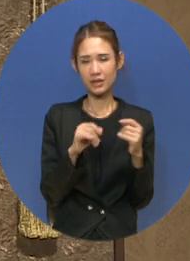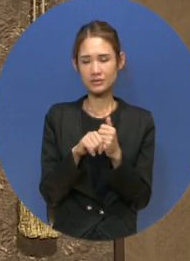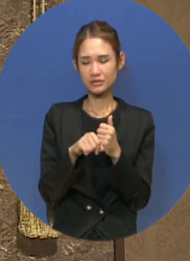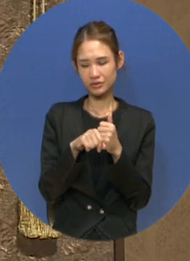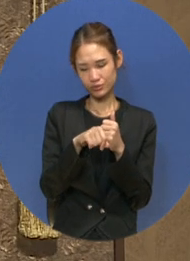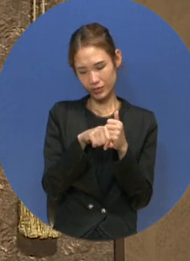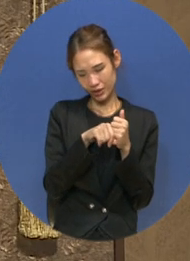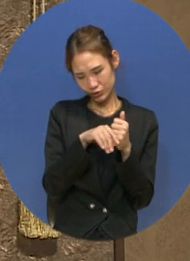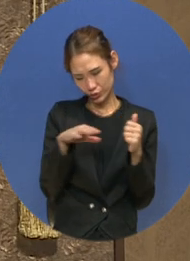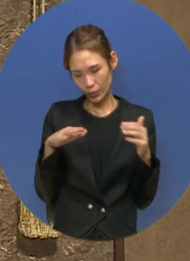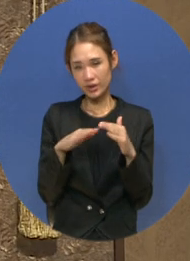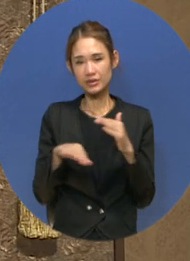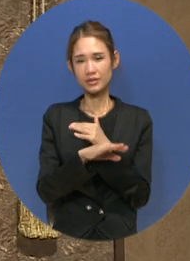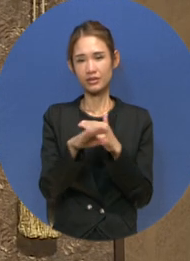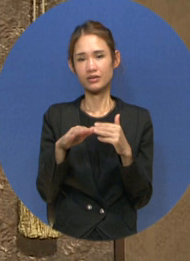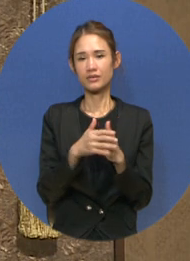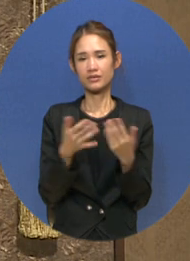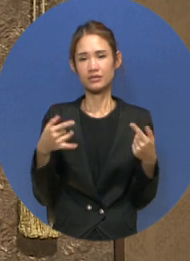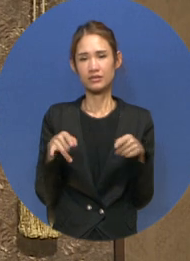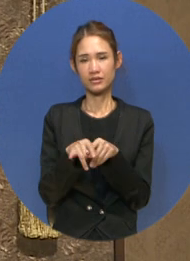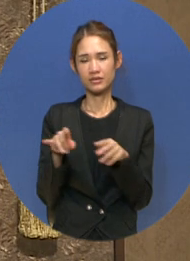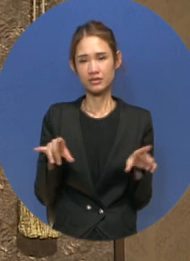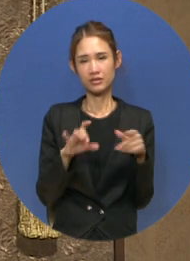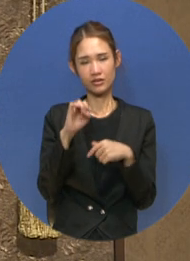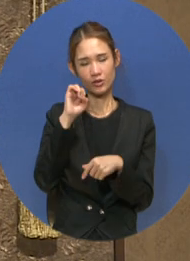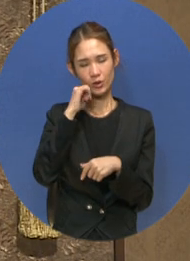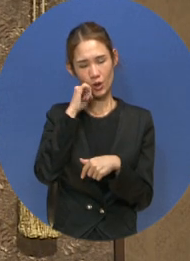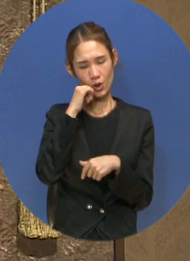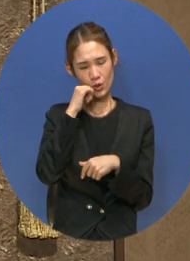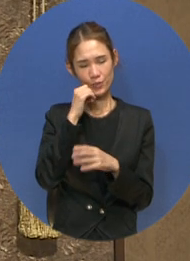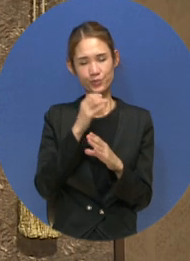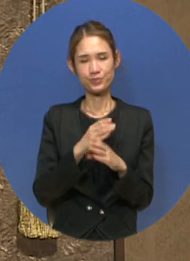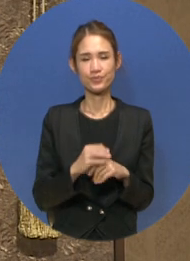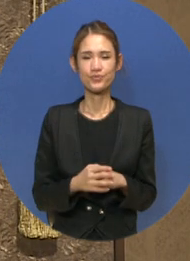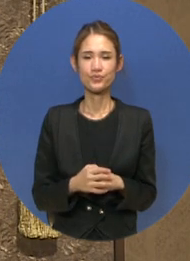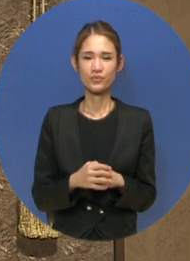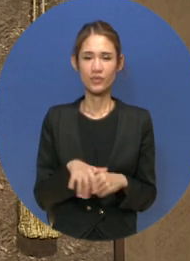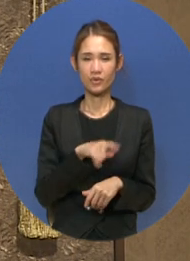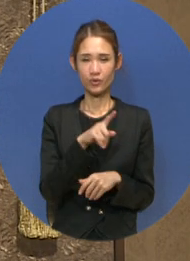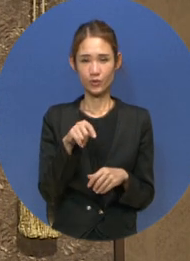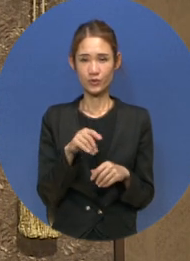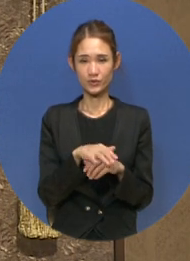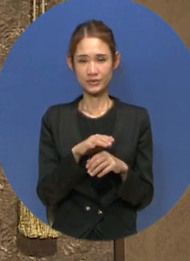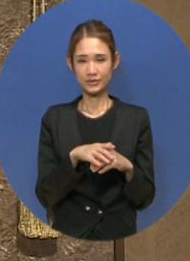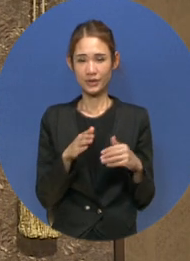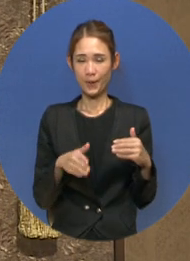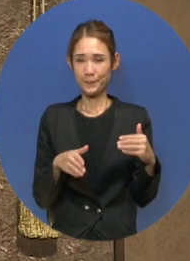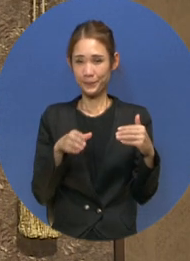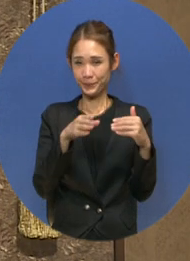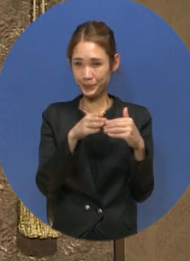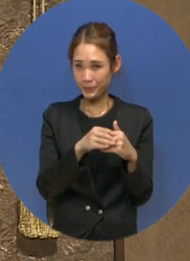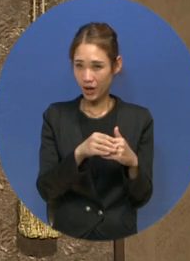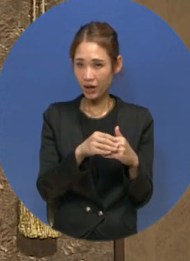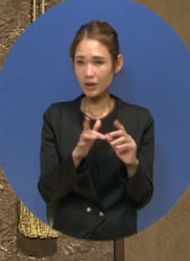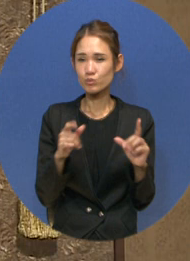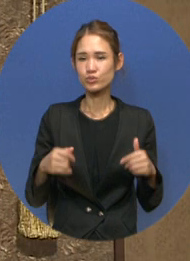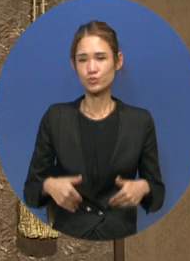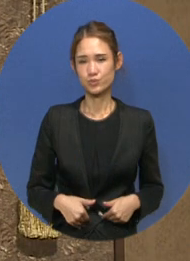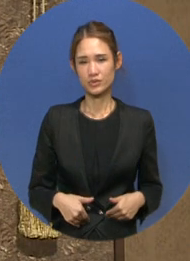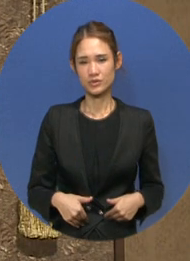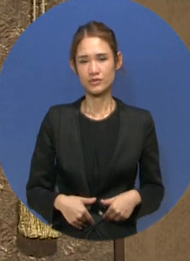등등 많은 분들이 소외된 계층 속에서 어렵게 살아가고 있습니다. 이분들에게 손을 내밀 수 있는 그런 부분이